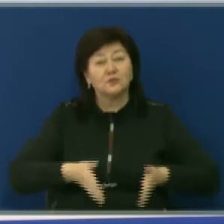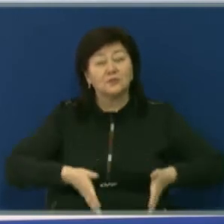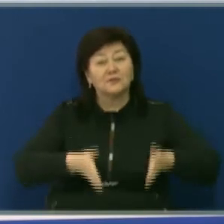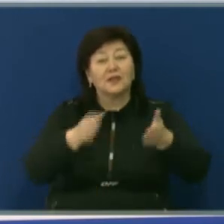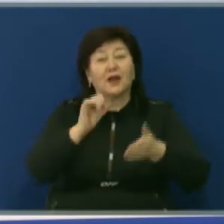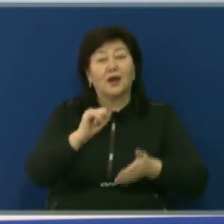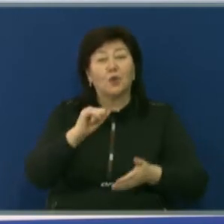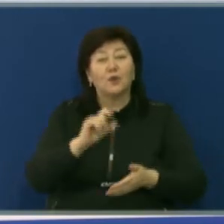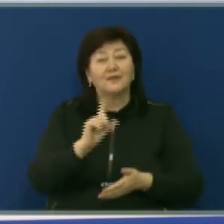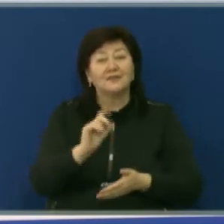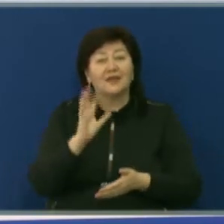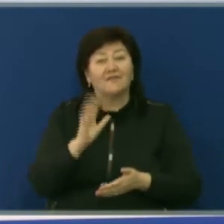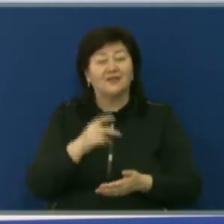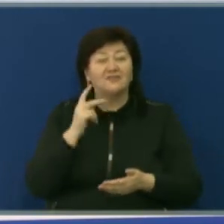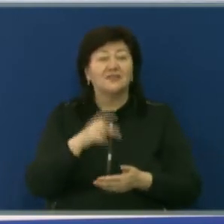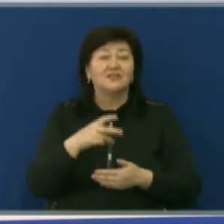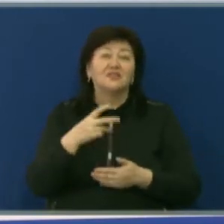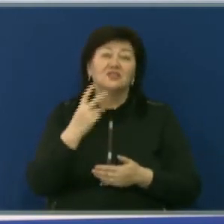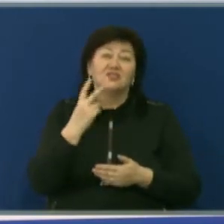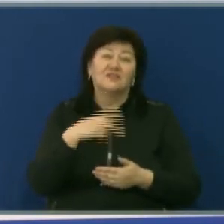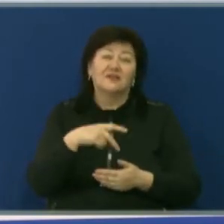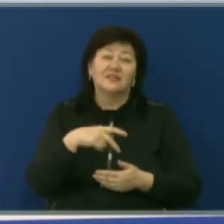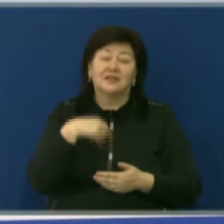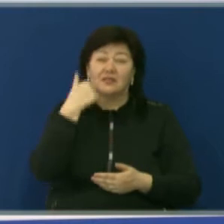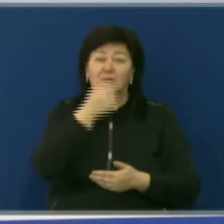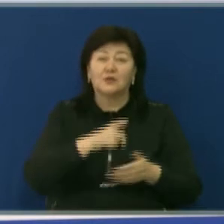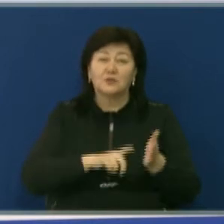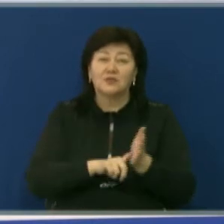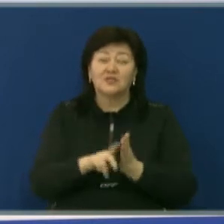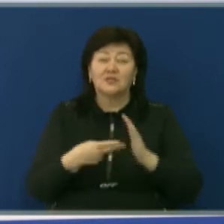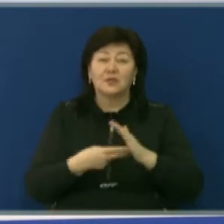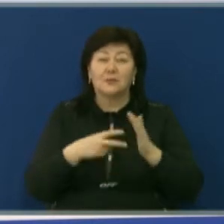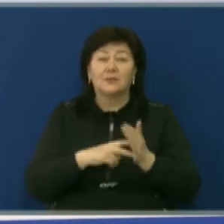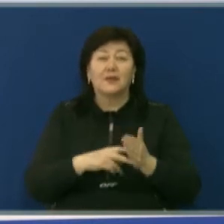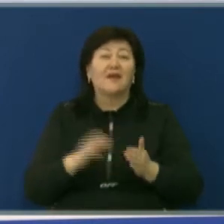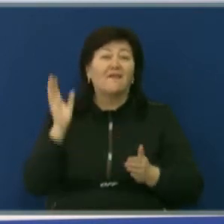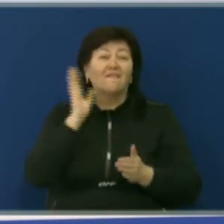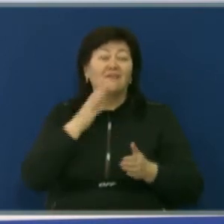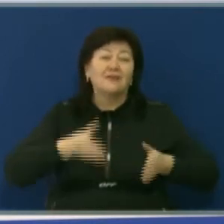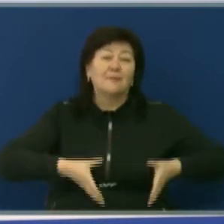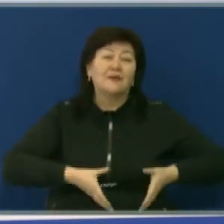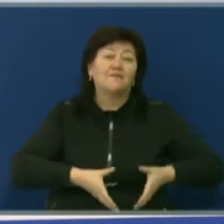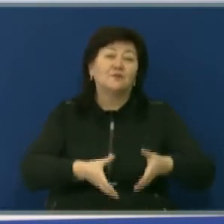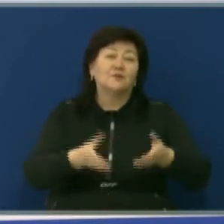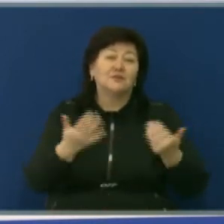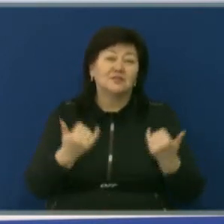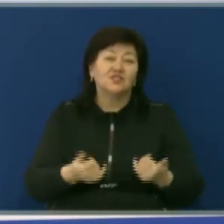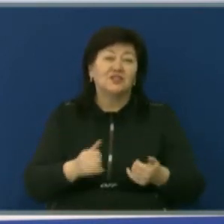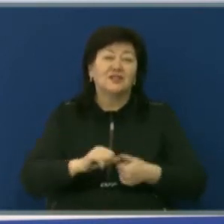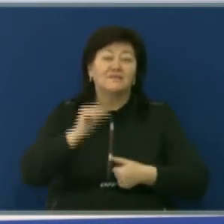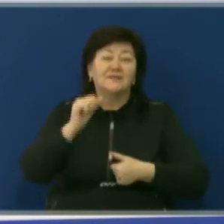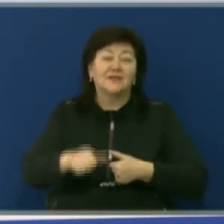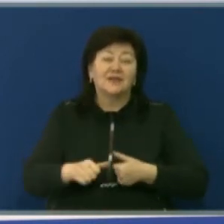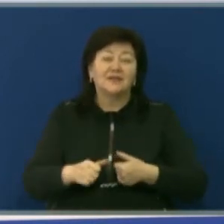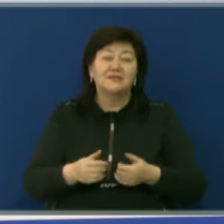в 2020 году также были начаты работы по проекту реконструкции водопроводных сетей. Сейчас на отдельных участках дороги